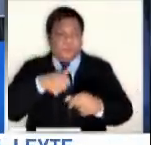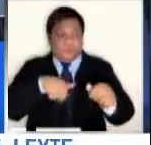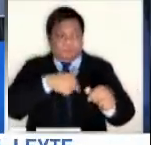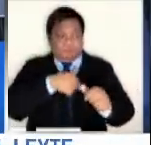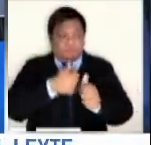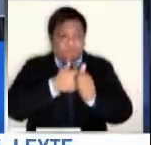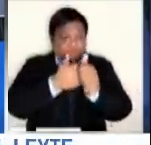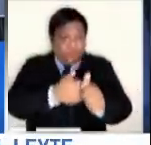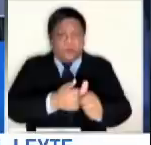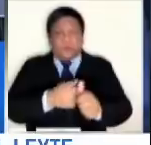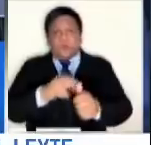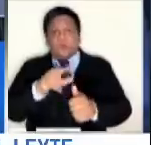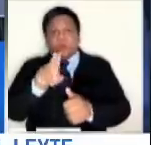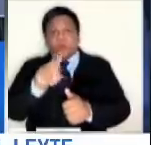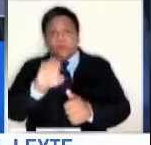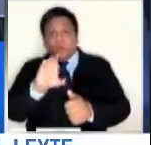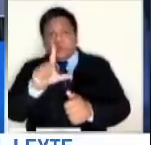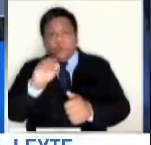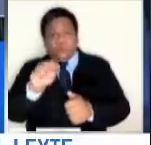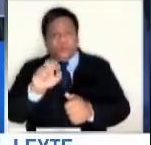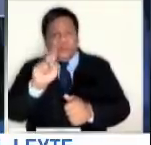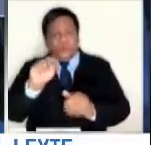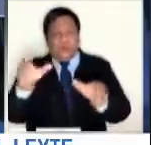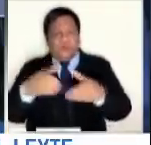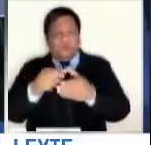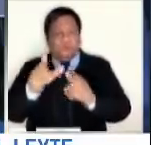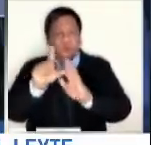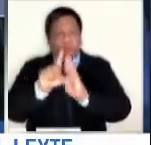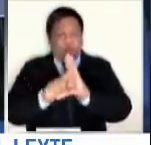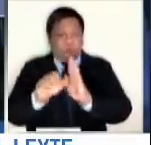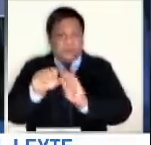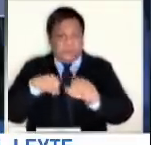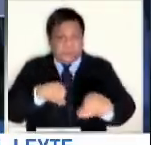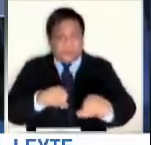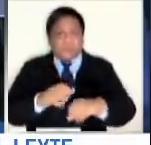of Law of the Sea, pero anong nangyari? Sinabi nga po ng